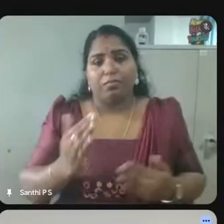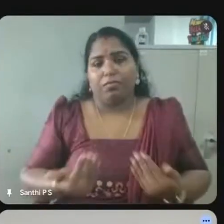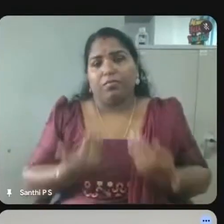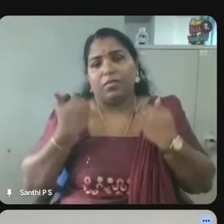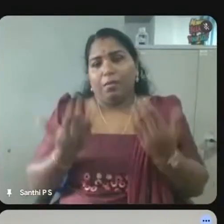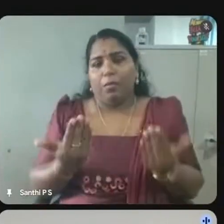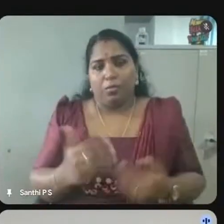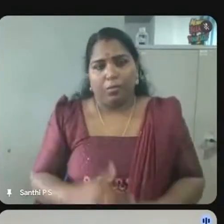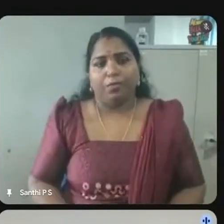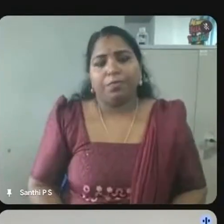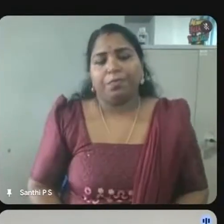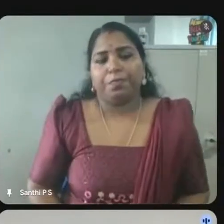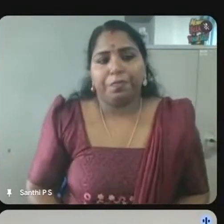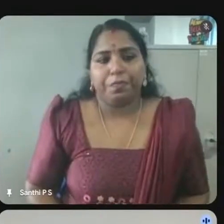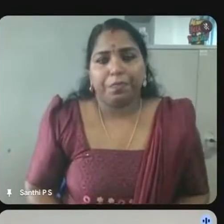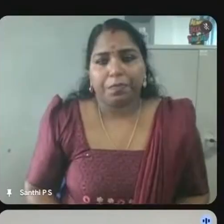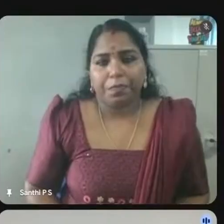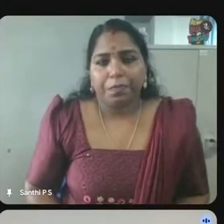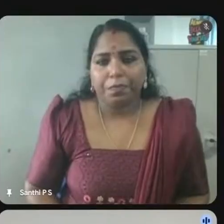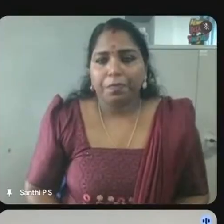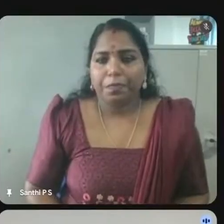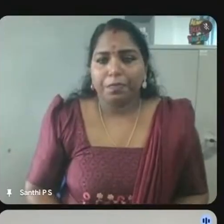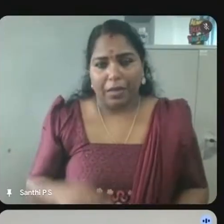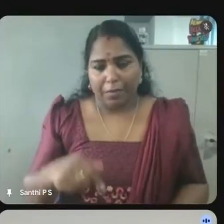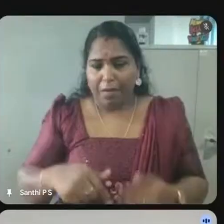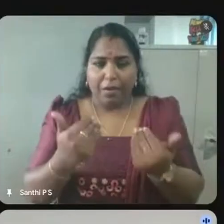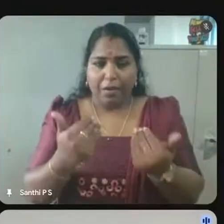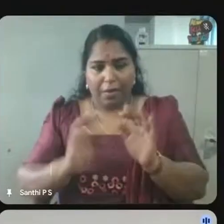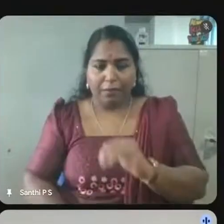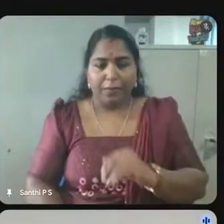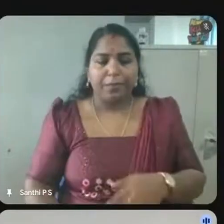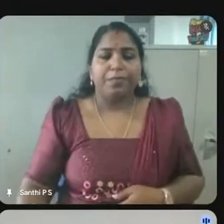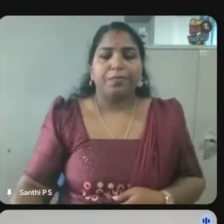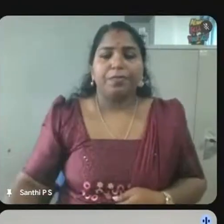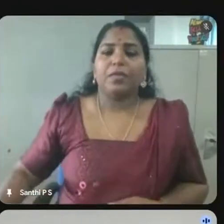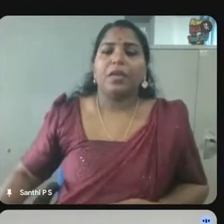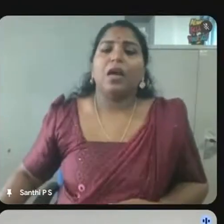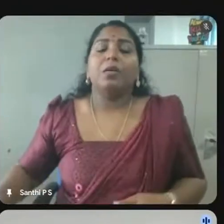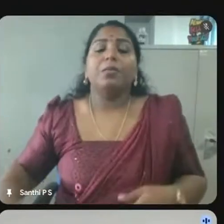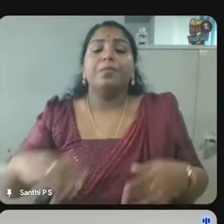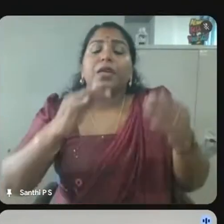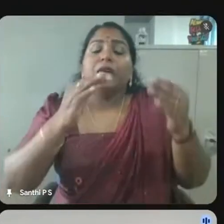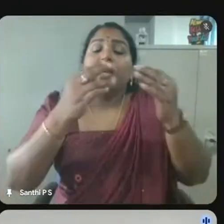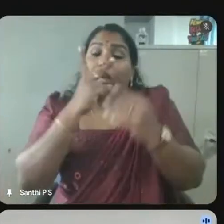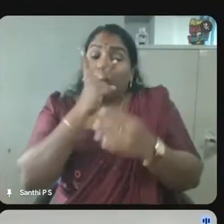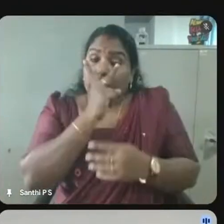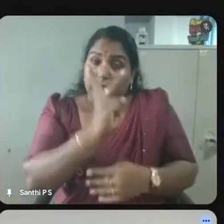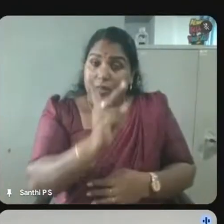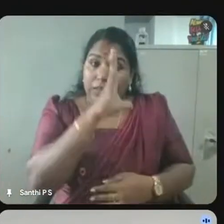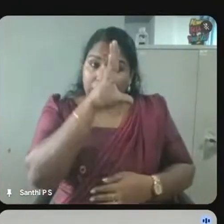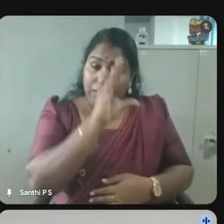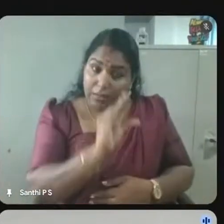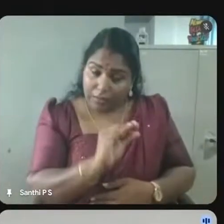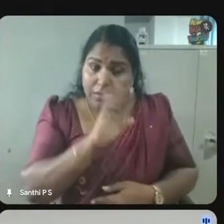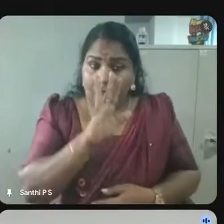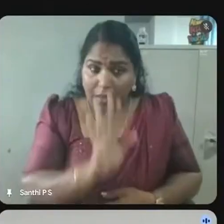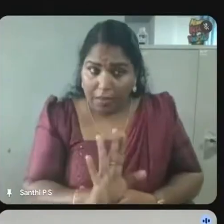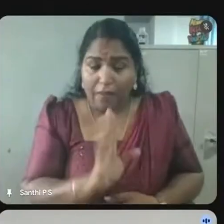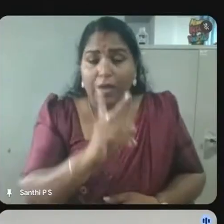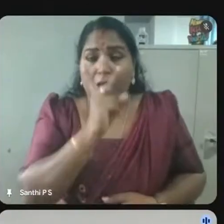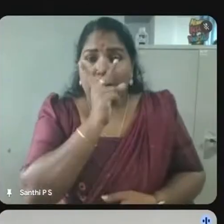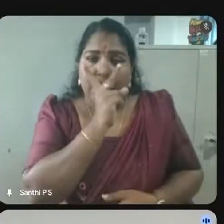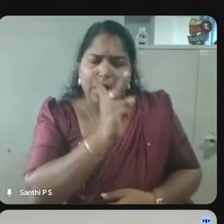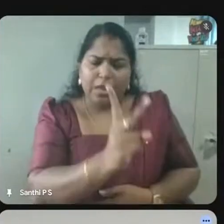പറ്റുന്ന ഒരുപാട് പുതിയ നൂതന ചികിത്സകൾ ഇപ്പൊ അവൈലബിൾ ആണ്. അപ്പൊ നമ്മൾ കുറഞ്ഞ കാഴ്ചശക്തിയുള്ളവർക്ക് ചികിത്സ, ആ